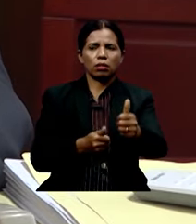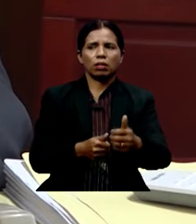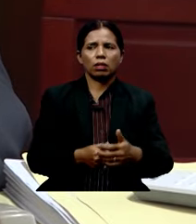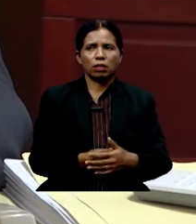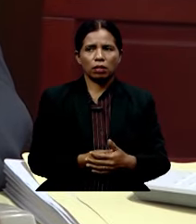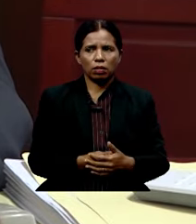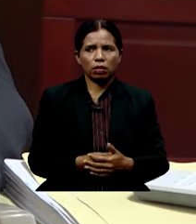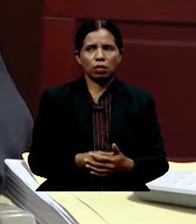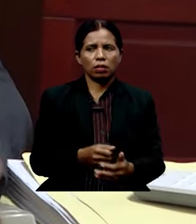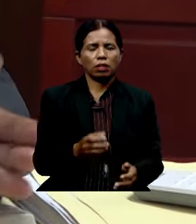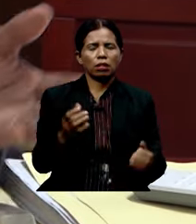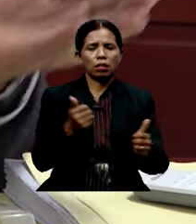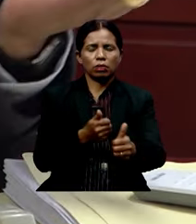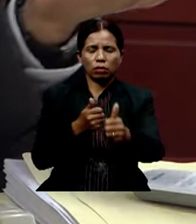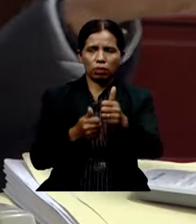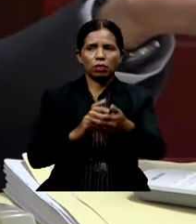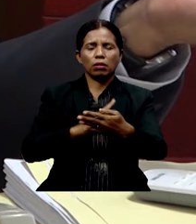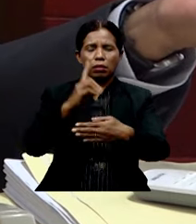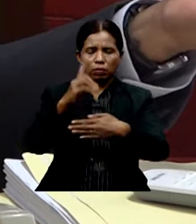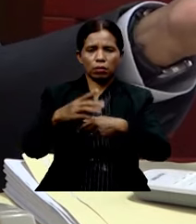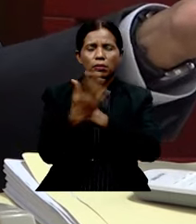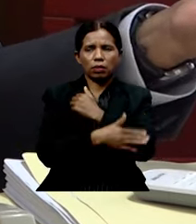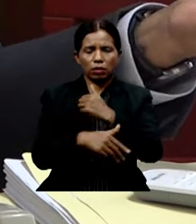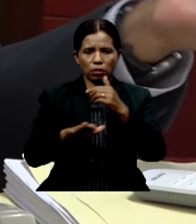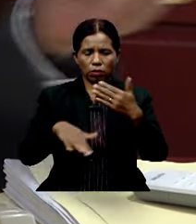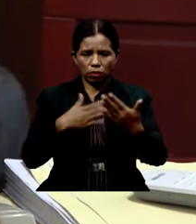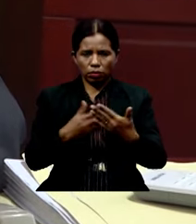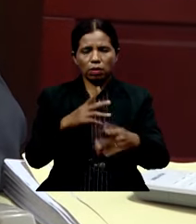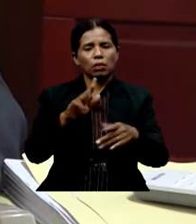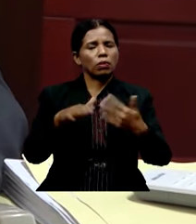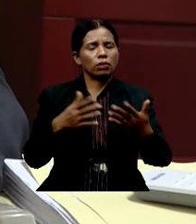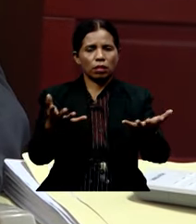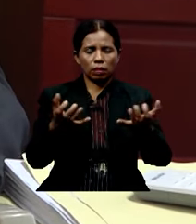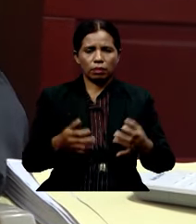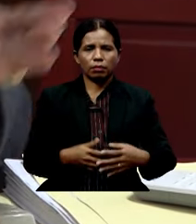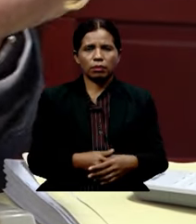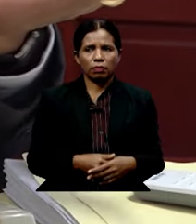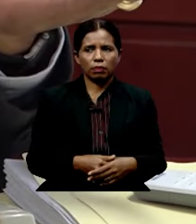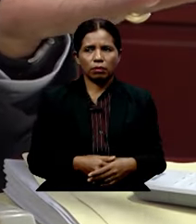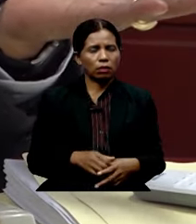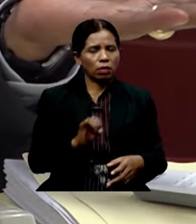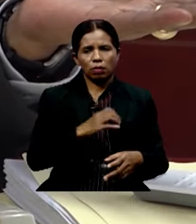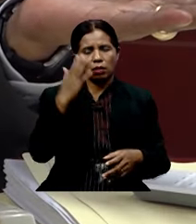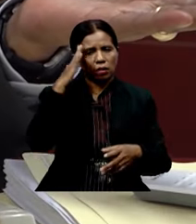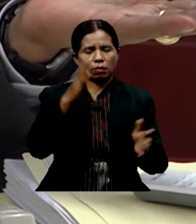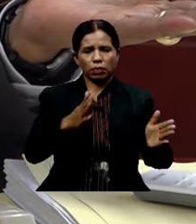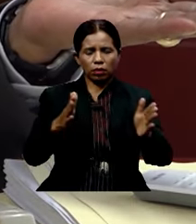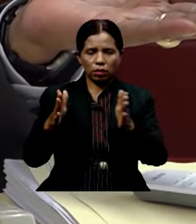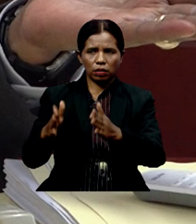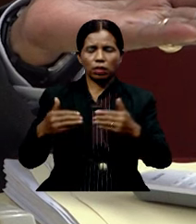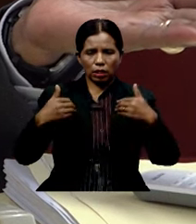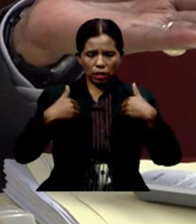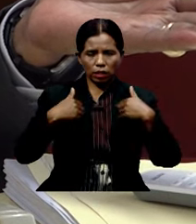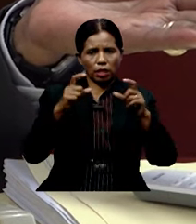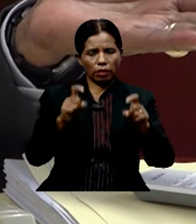ya rai lete dara ba buat nebe atu hal disumin tu pana saune ne bae mutur ni hakarang. Aula tene ne proses de proses ne ten siaga